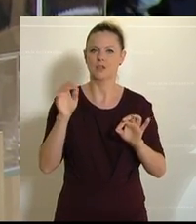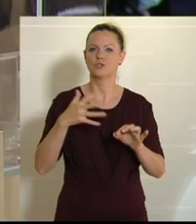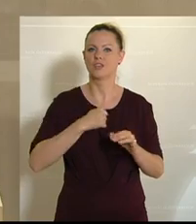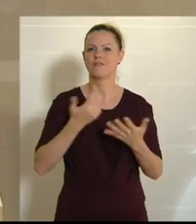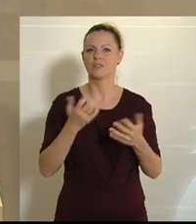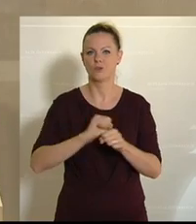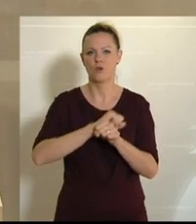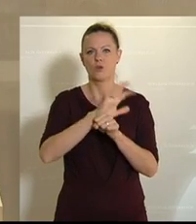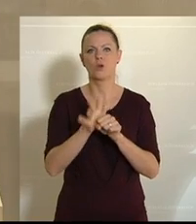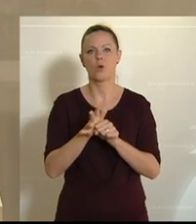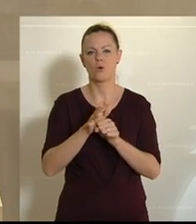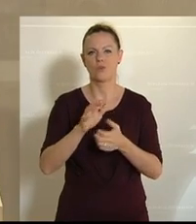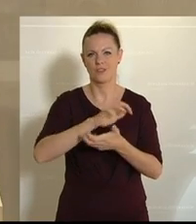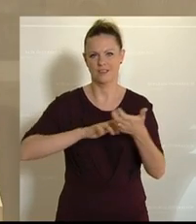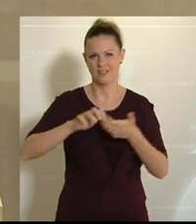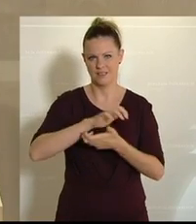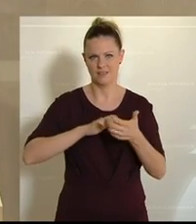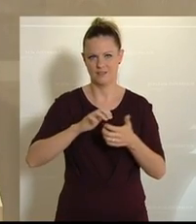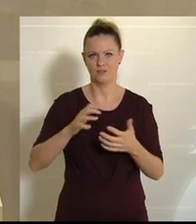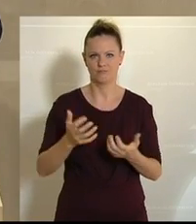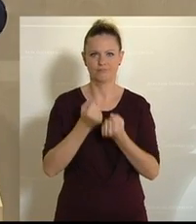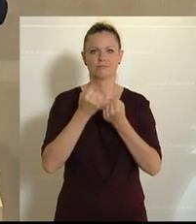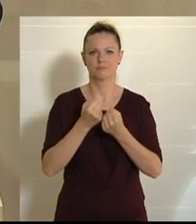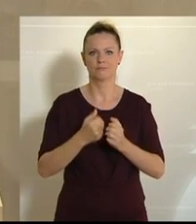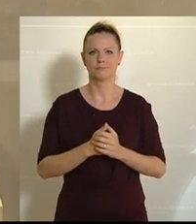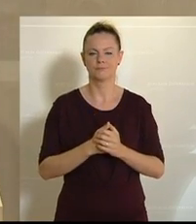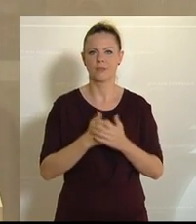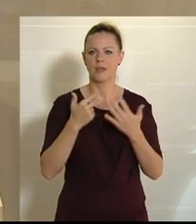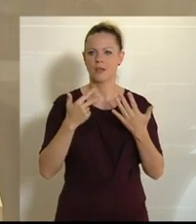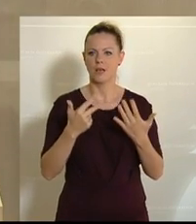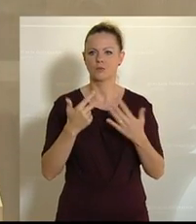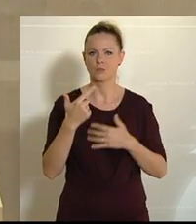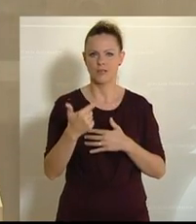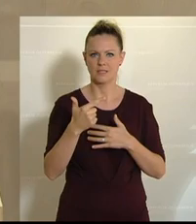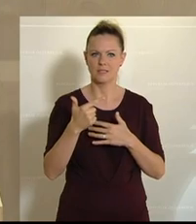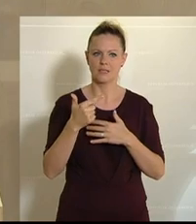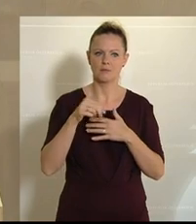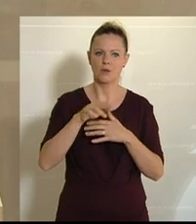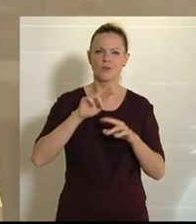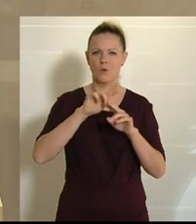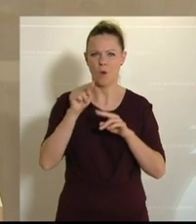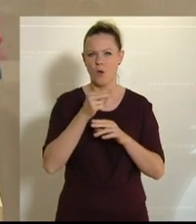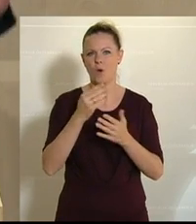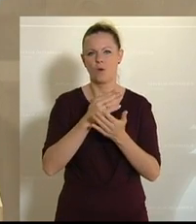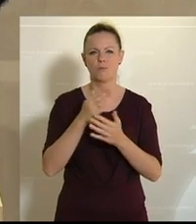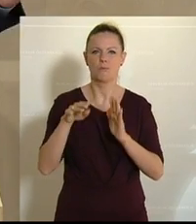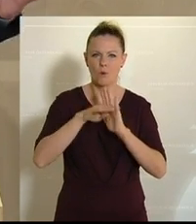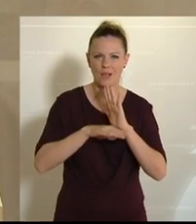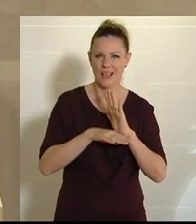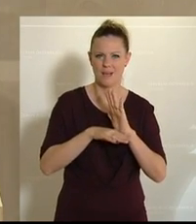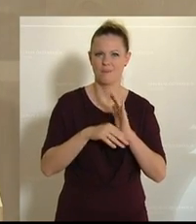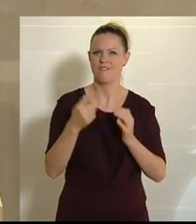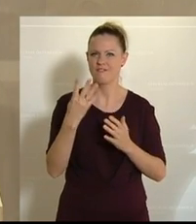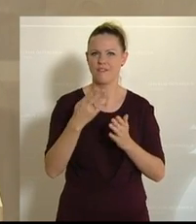kommen. 28 Milliarden Programm, auch jetzt noch einmal aufgeteilt in vier Rubriken. Auch hier ist man